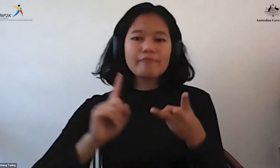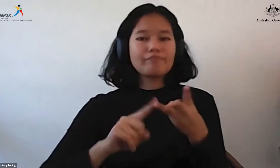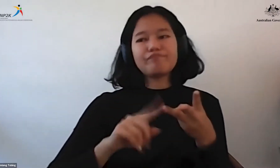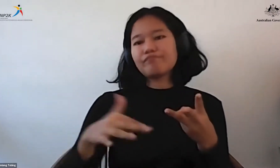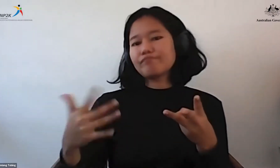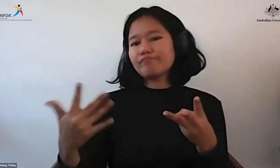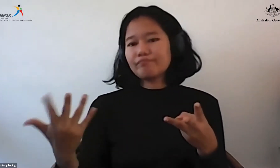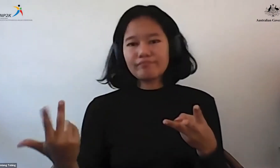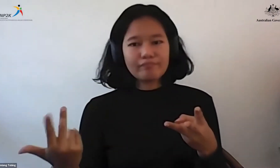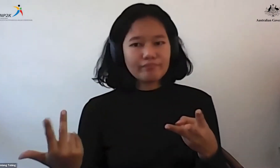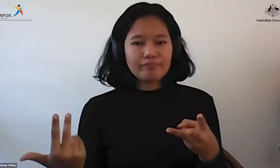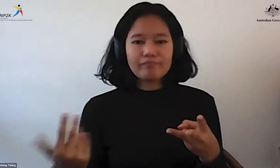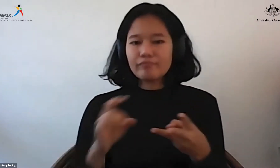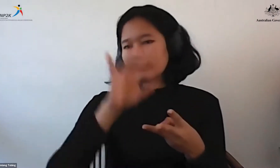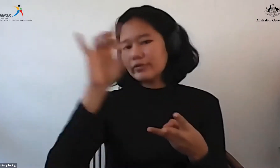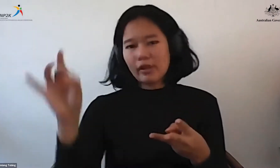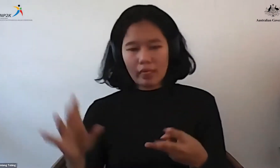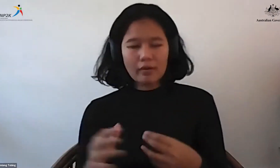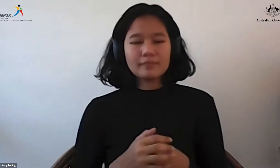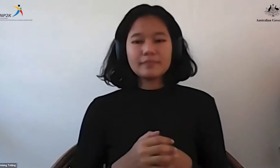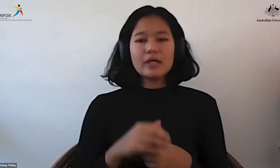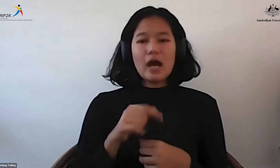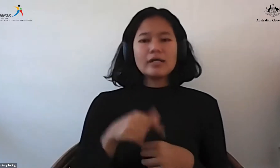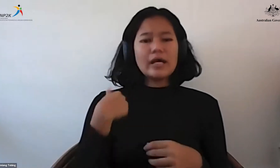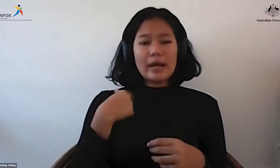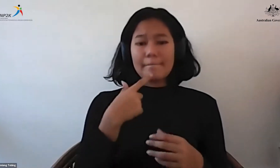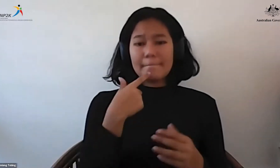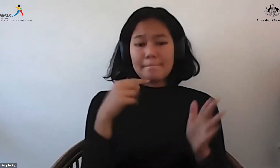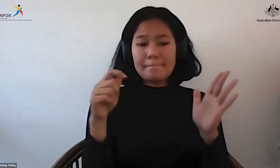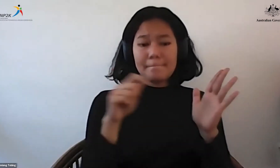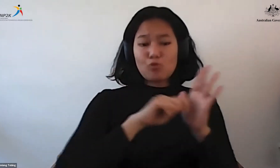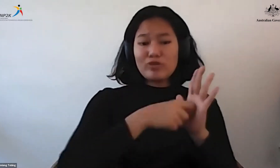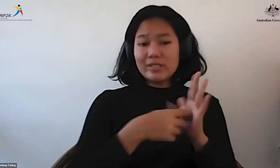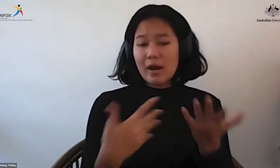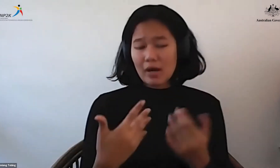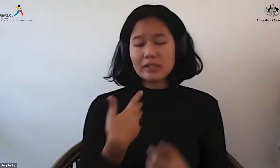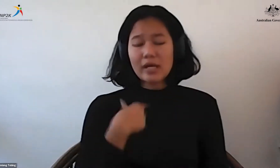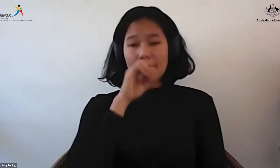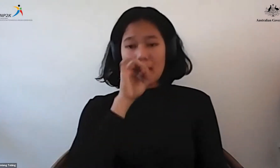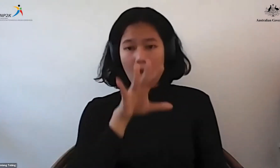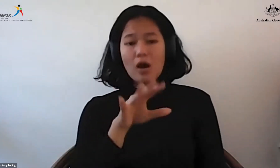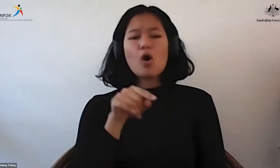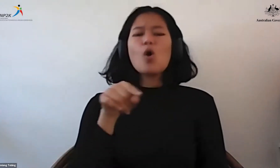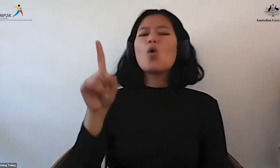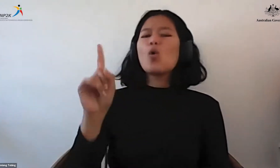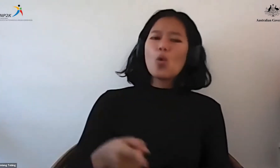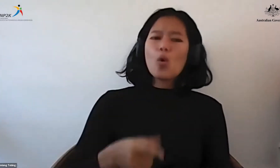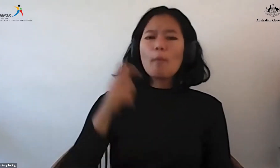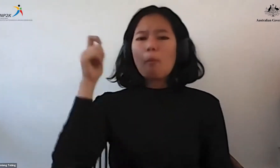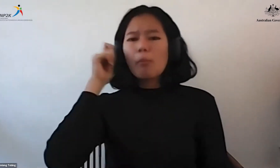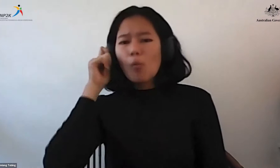secara agama dan sebagainya. Jadi, poin saya adalah bahwa mengatakan bahwa oh, perempuan itu dia